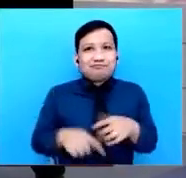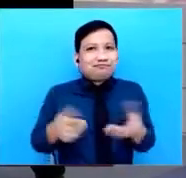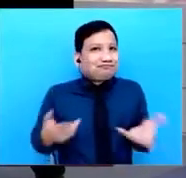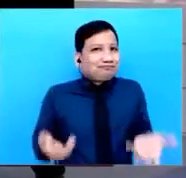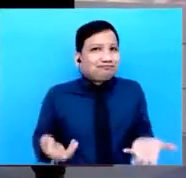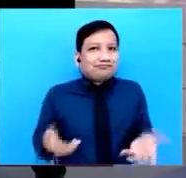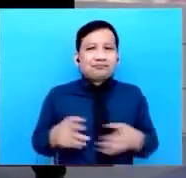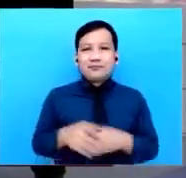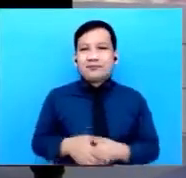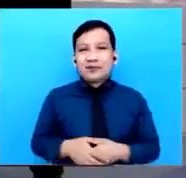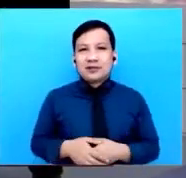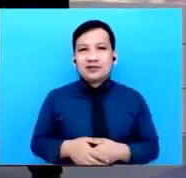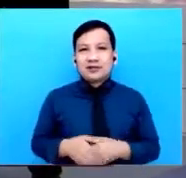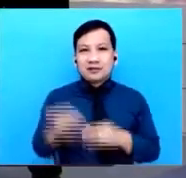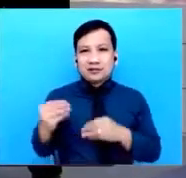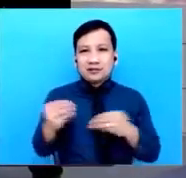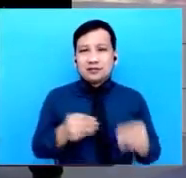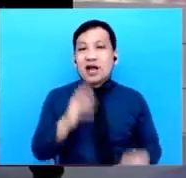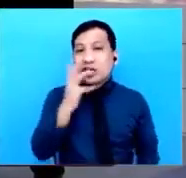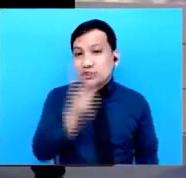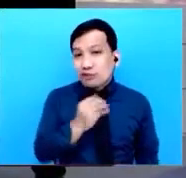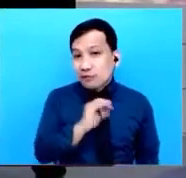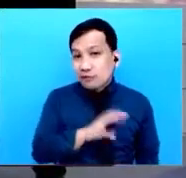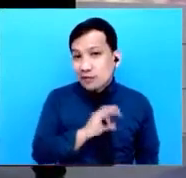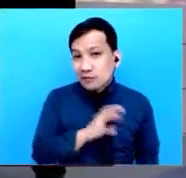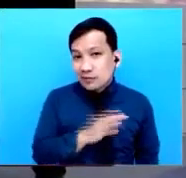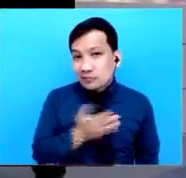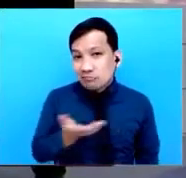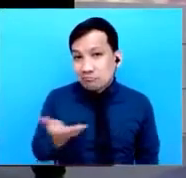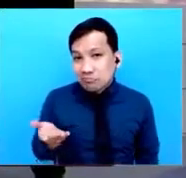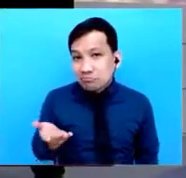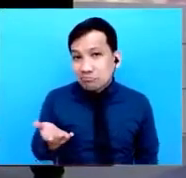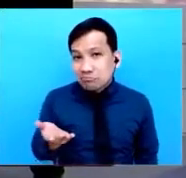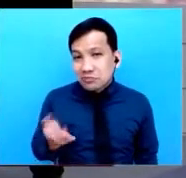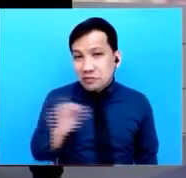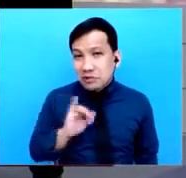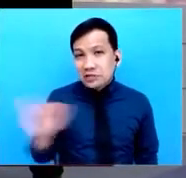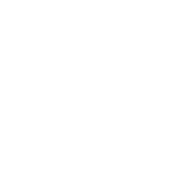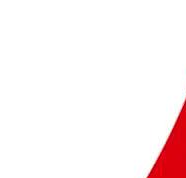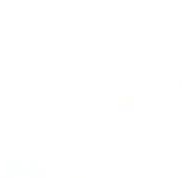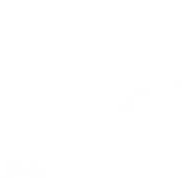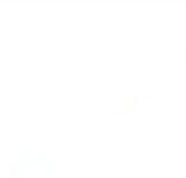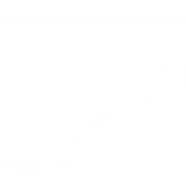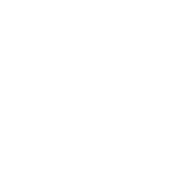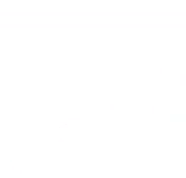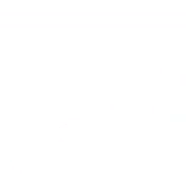bakit nga naman? Sino ba ang nakikinabang sa premature campaigning? Kundi mga politiko rin natin.